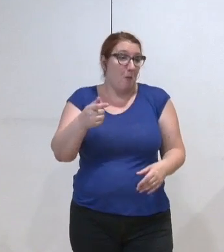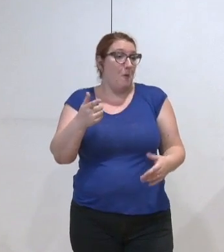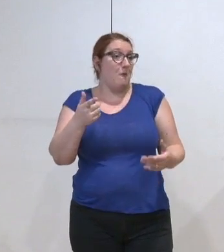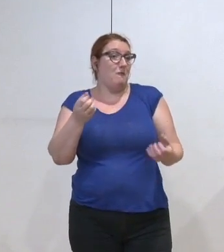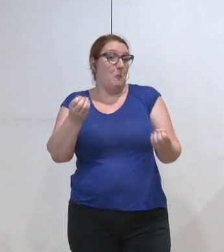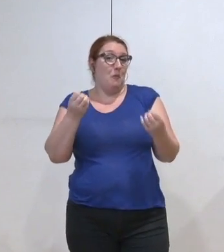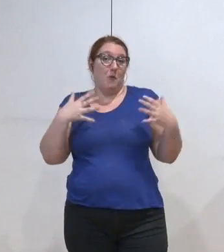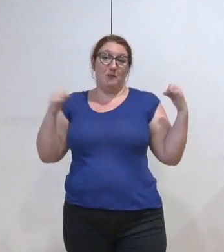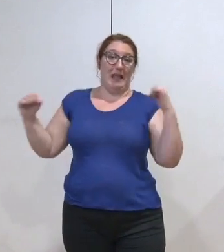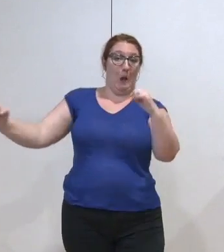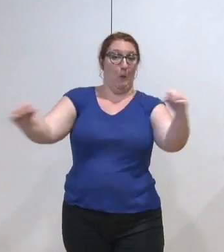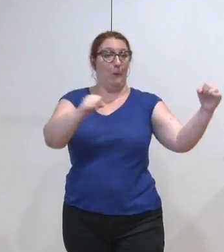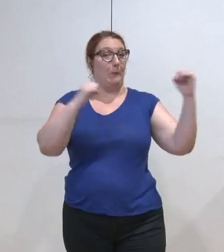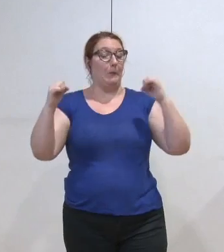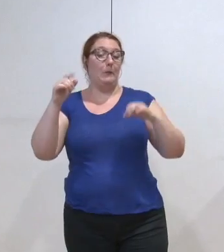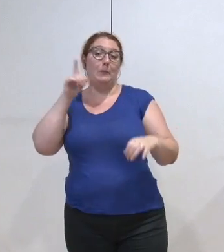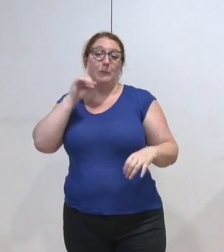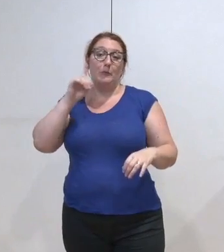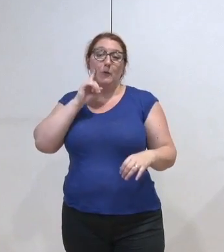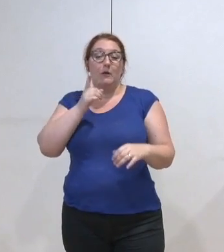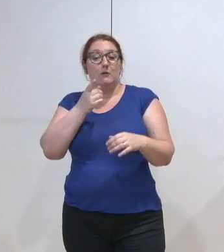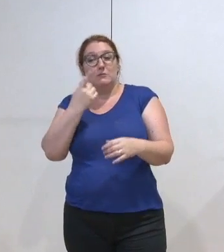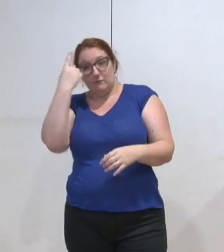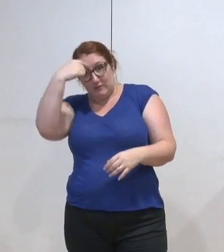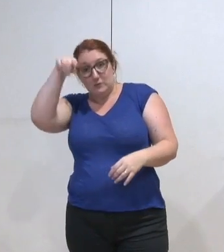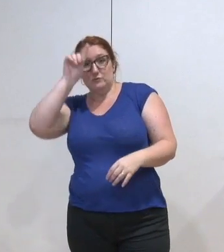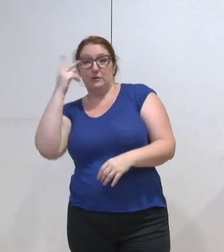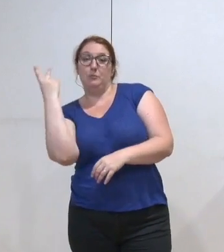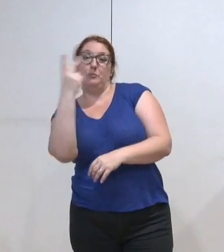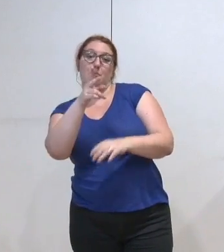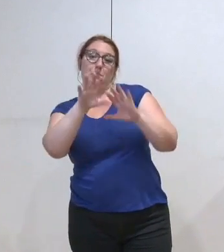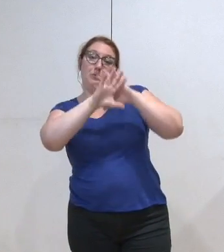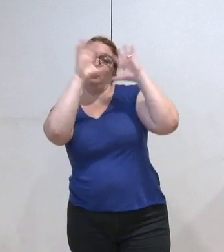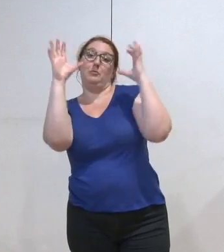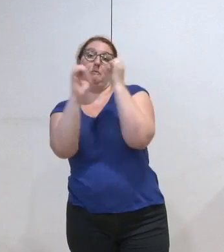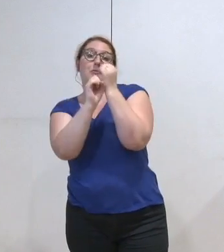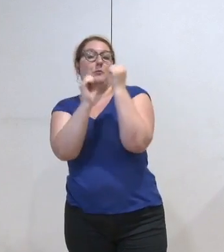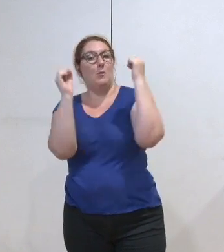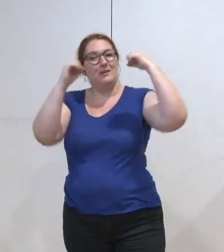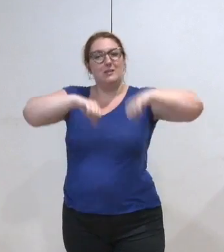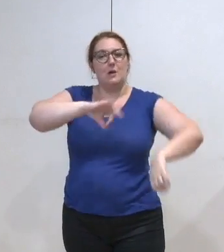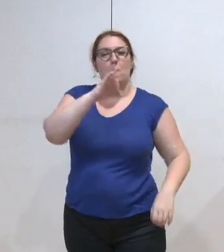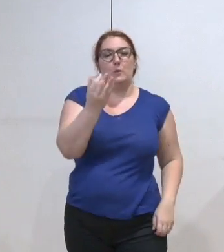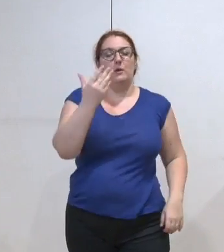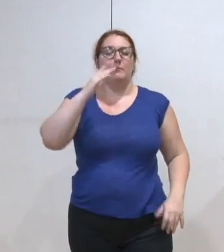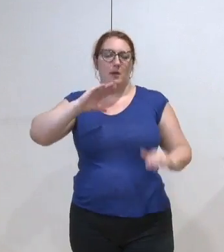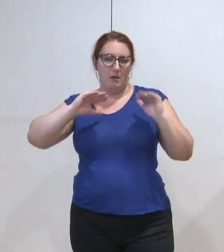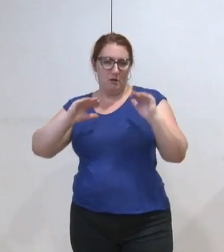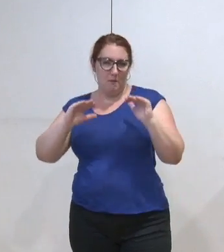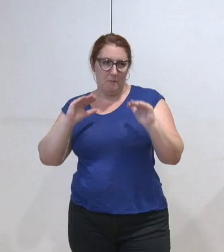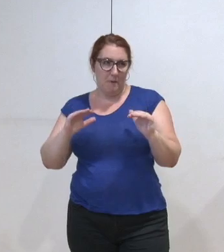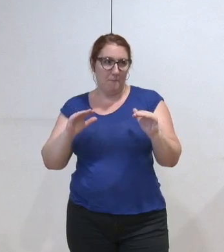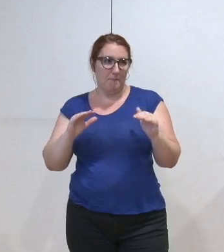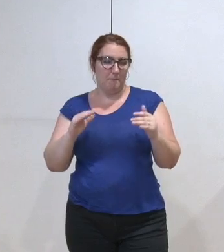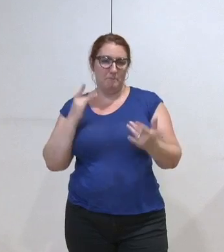parce qu'évidemment sur l'essentiel des ambitions que vous affichez nous ne pouvons qu'en être d'accord mais malgré tout